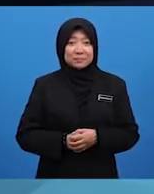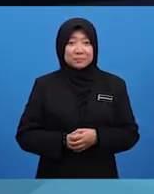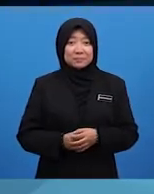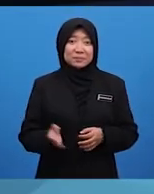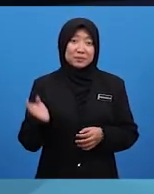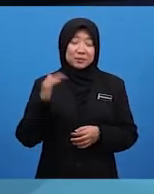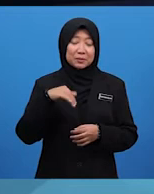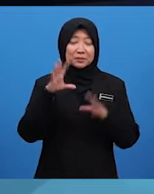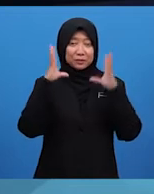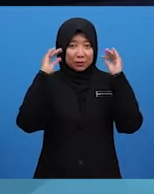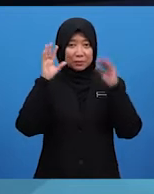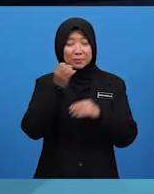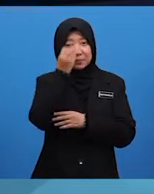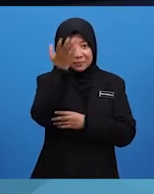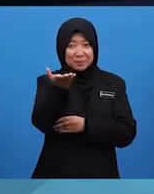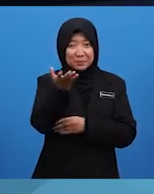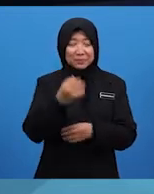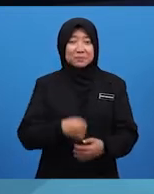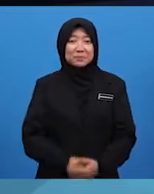Mari cikgu jelaskan.